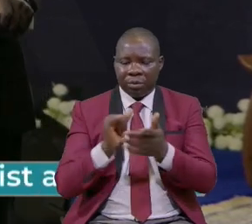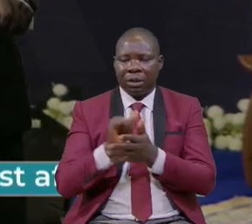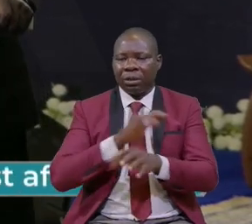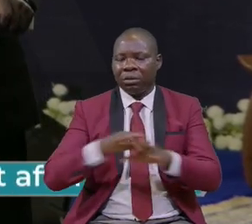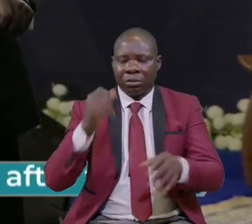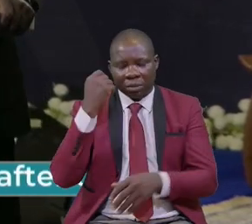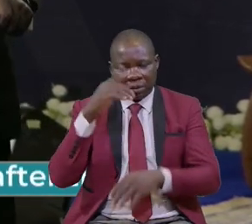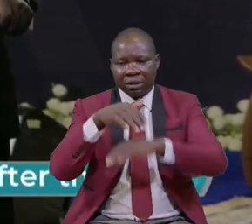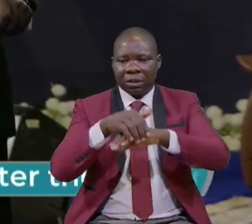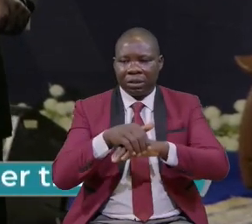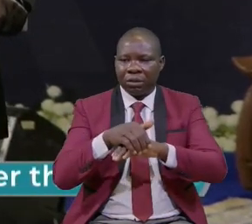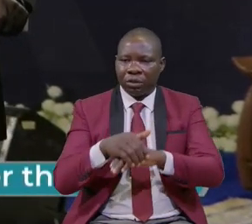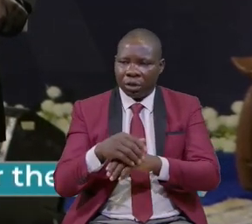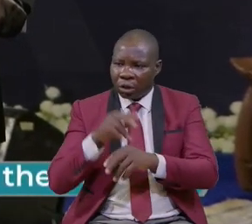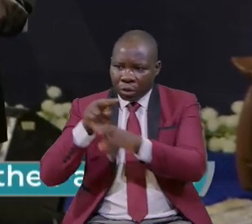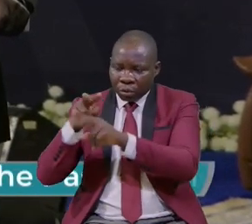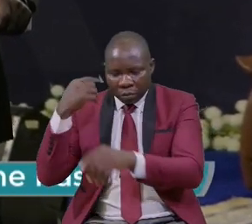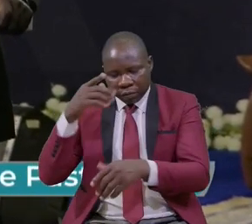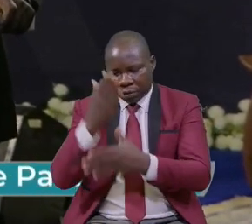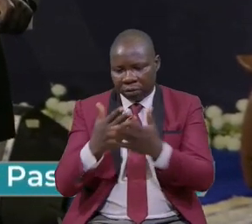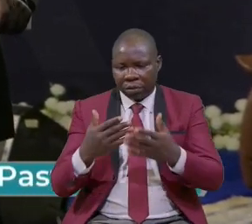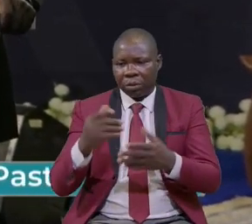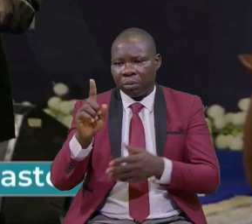Maintenant, ceux qui ne comprennent pas la langue, le français,